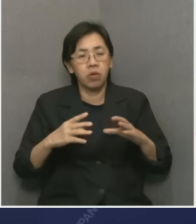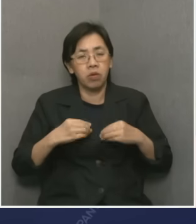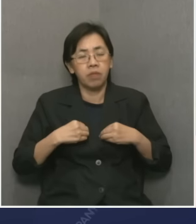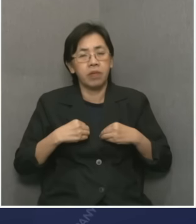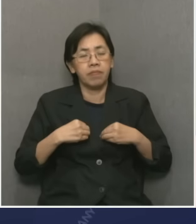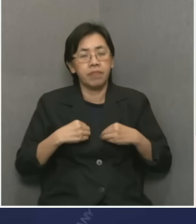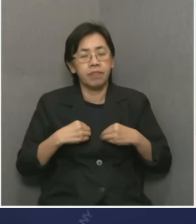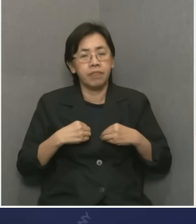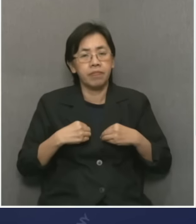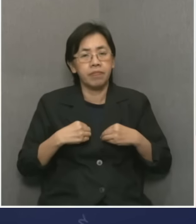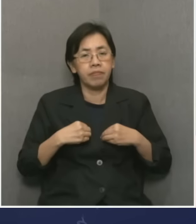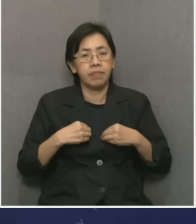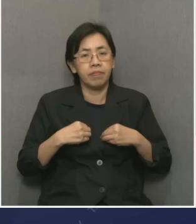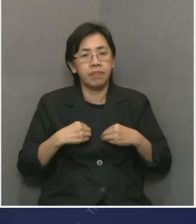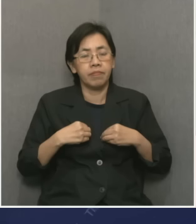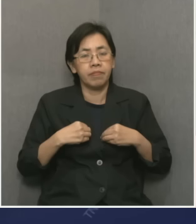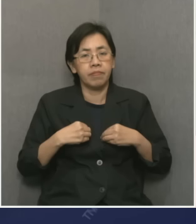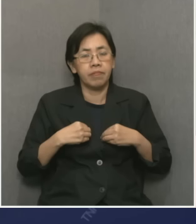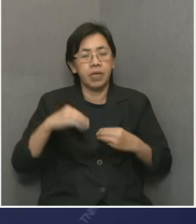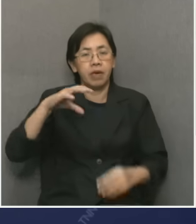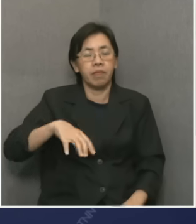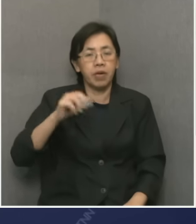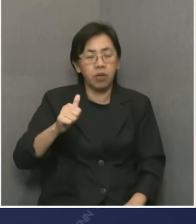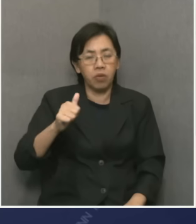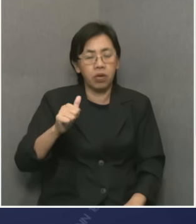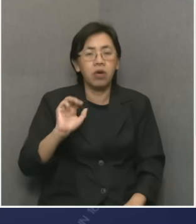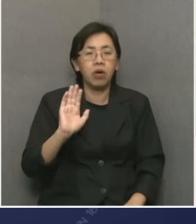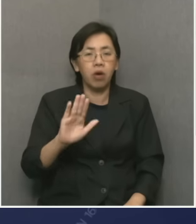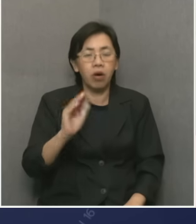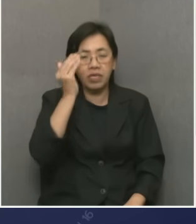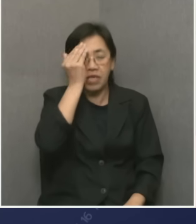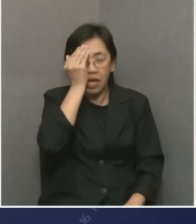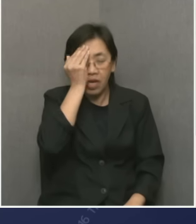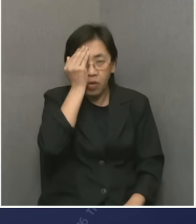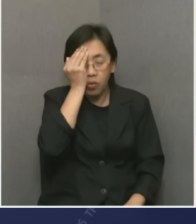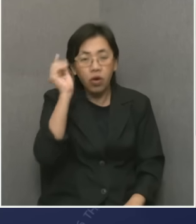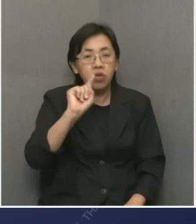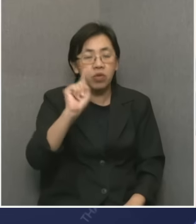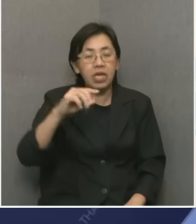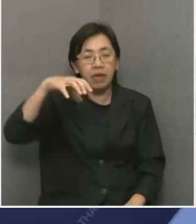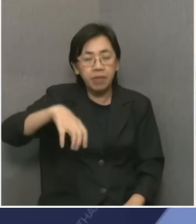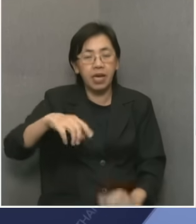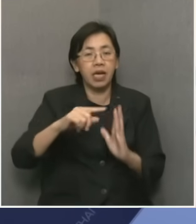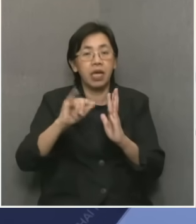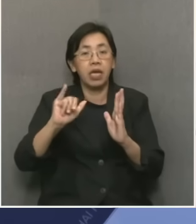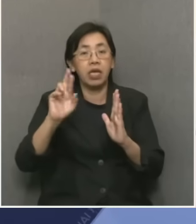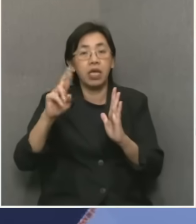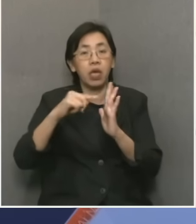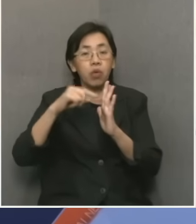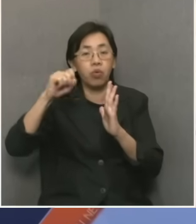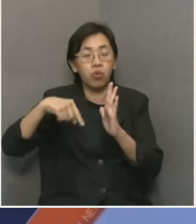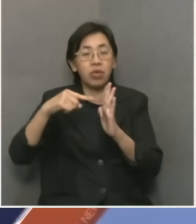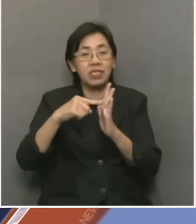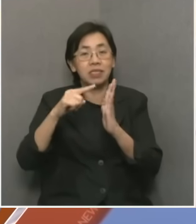ในเรื่องของเมืองหลวงของอิสราเอลนะฮะว่าอยู่ที่เยรูซาเล็มนะครับส่